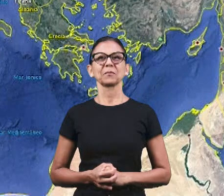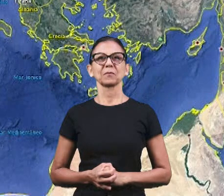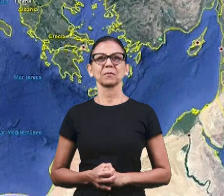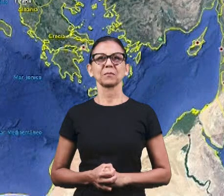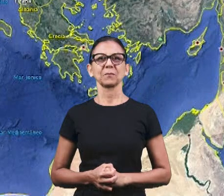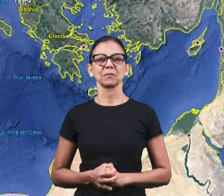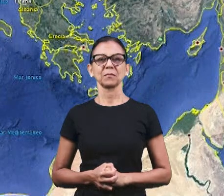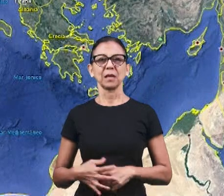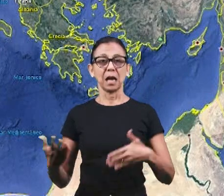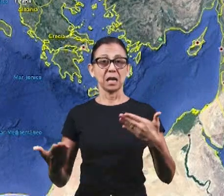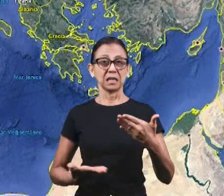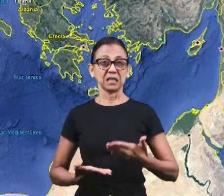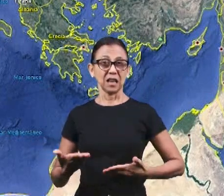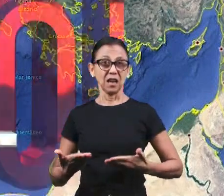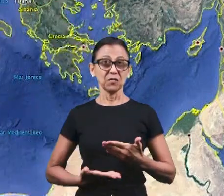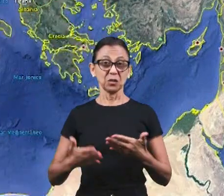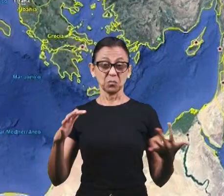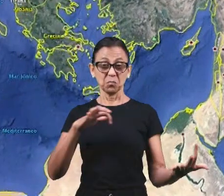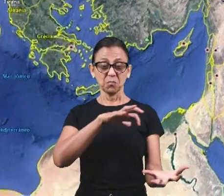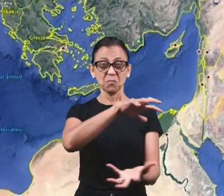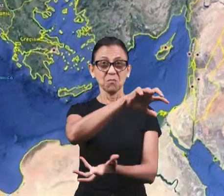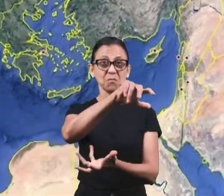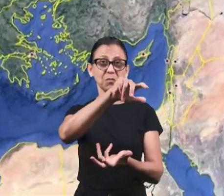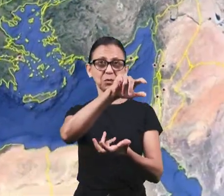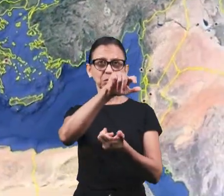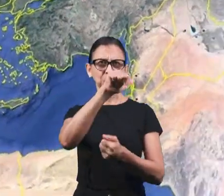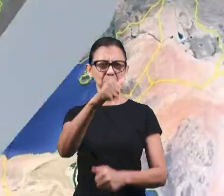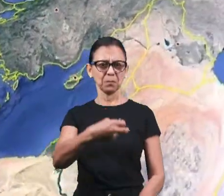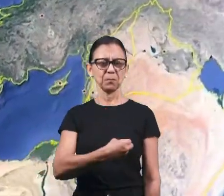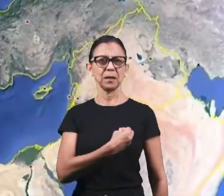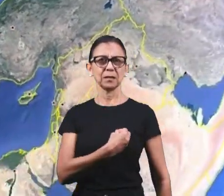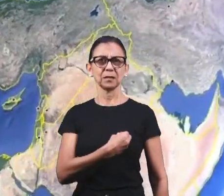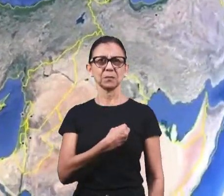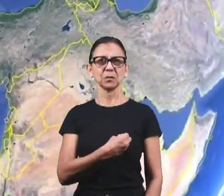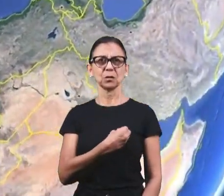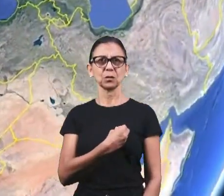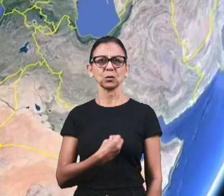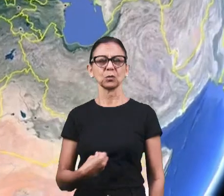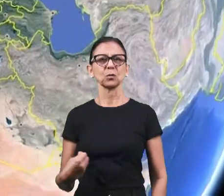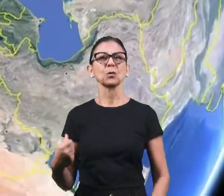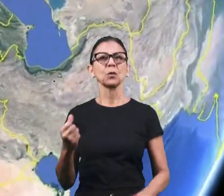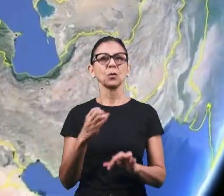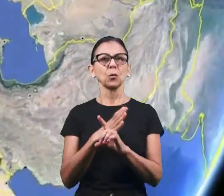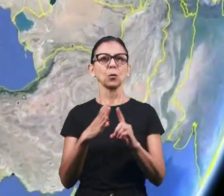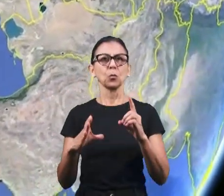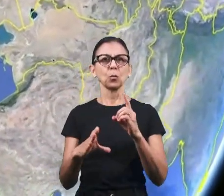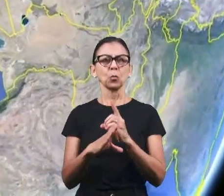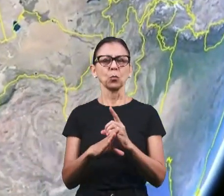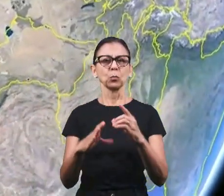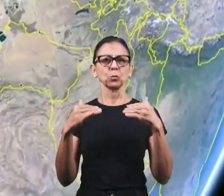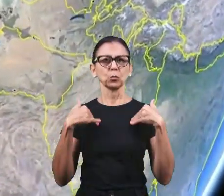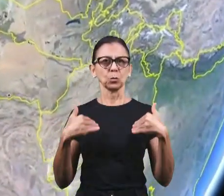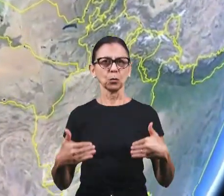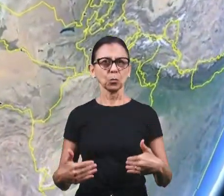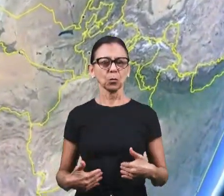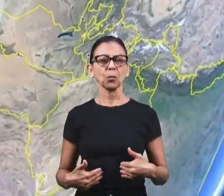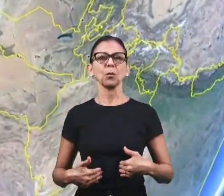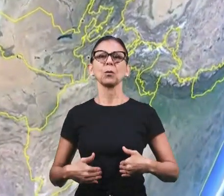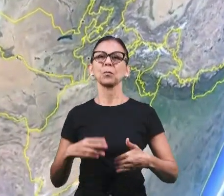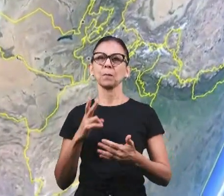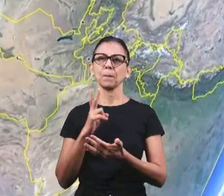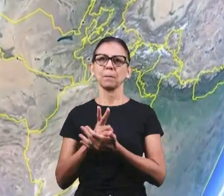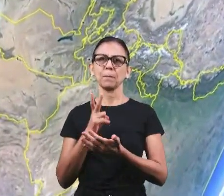Des frères et sœurs de toutes les parties du monde participent d'un même culte, ensemble, dans un même corps, dans un